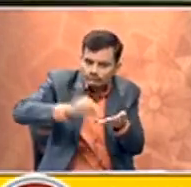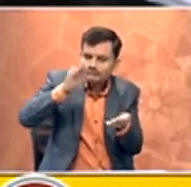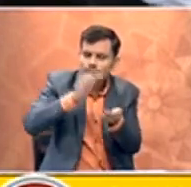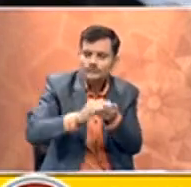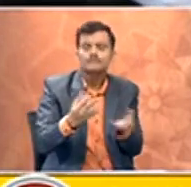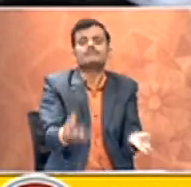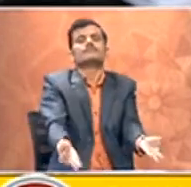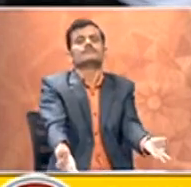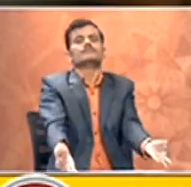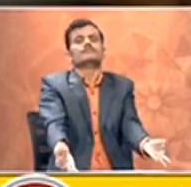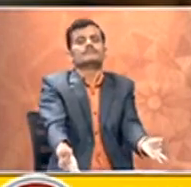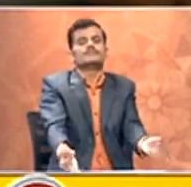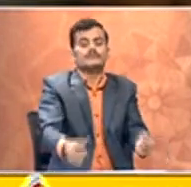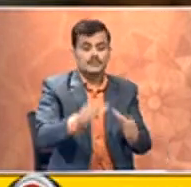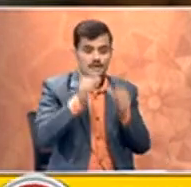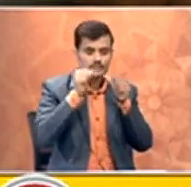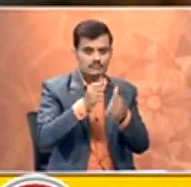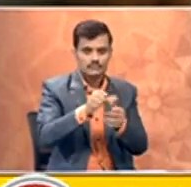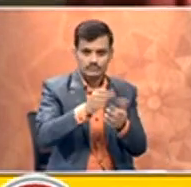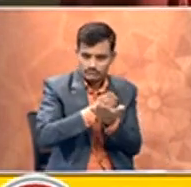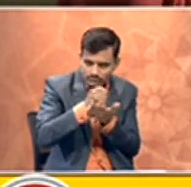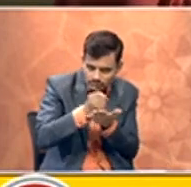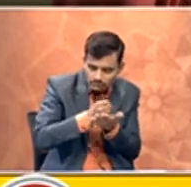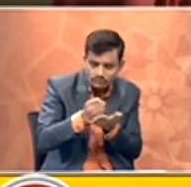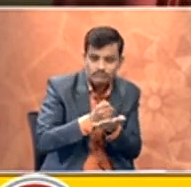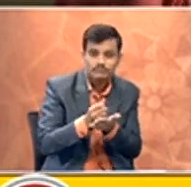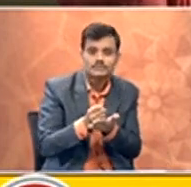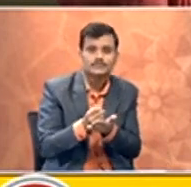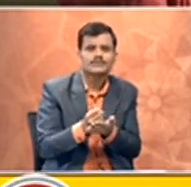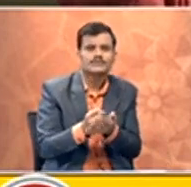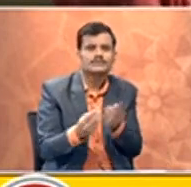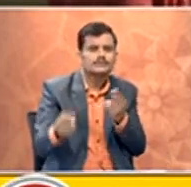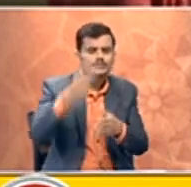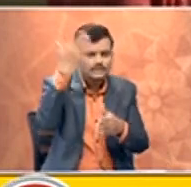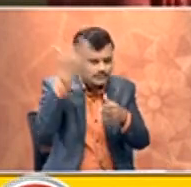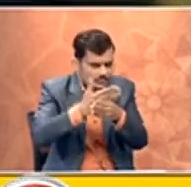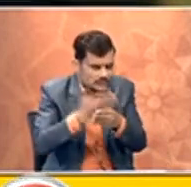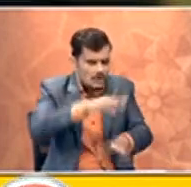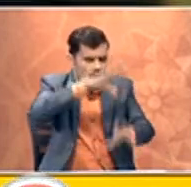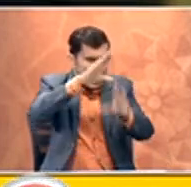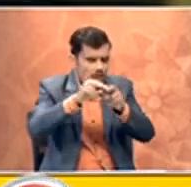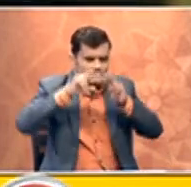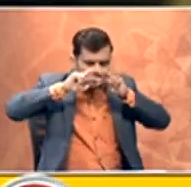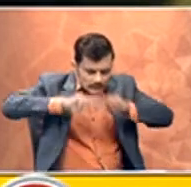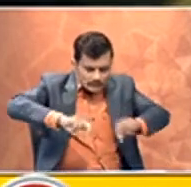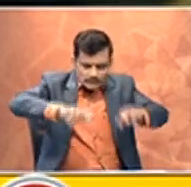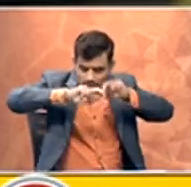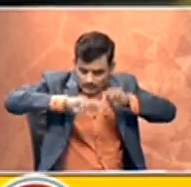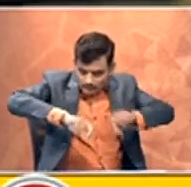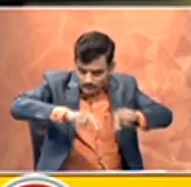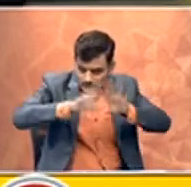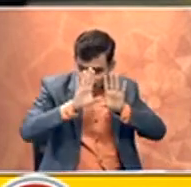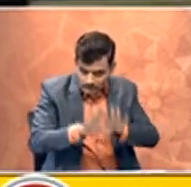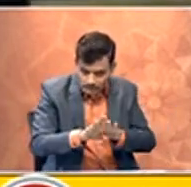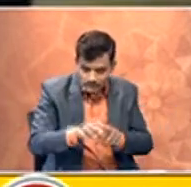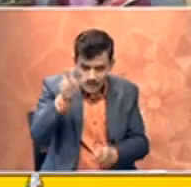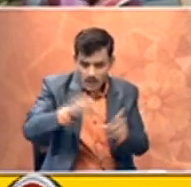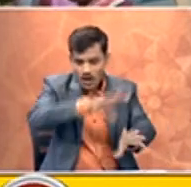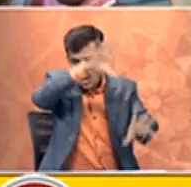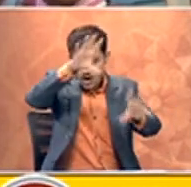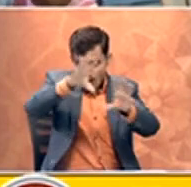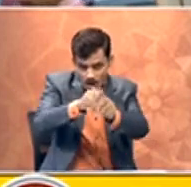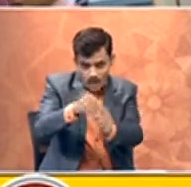योग, आयुर्वेद और फिलॉसफी जैसे विषयों पर रिसर्च करने वाले लोग अब ज्यादा से